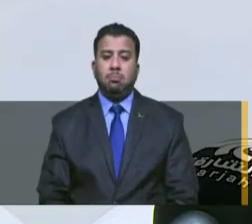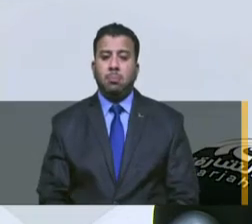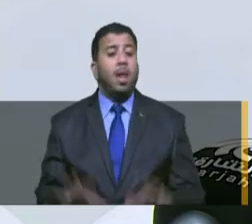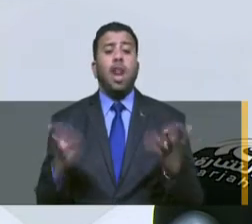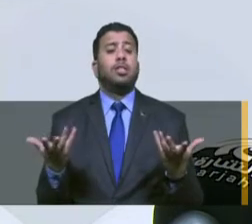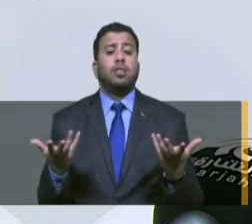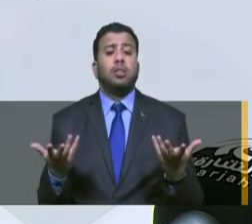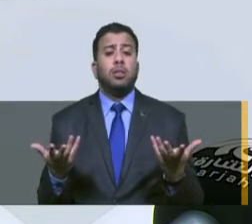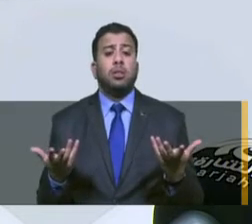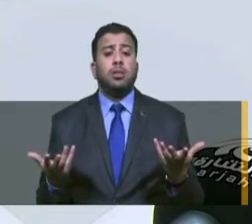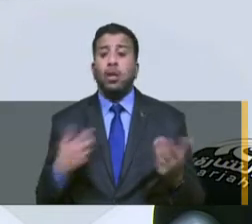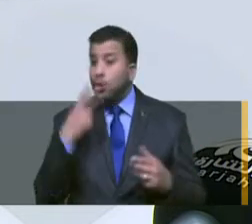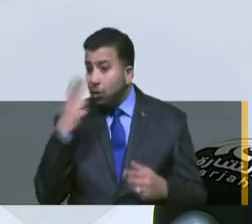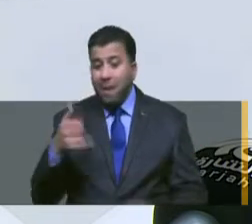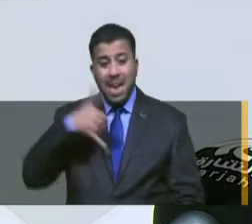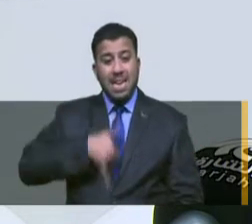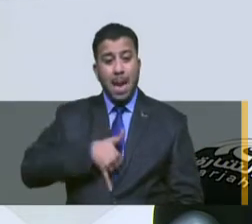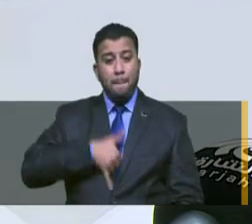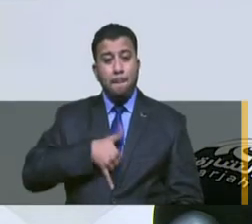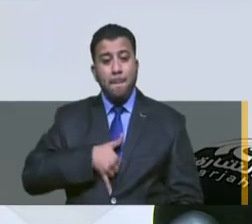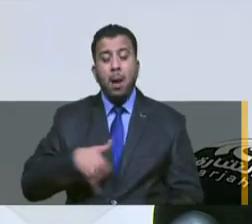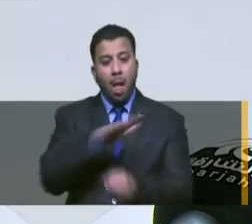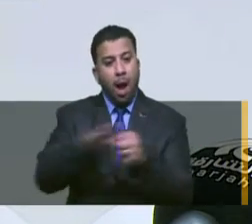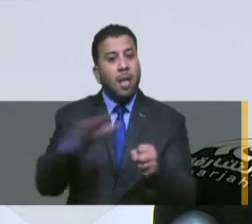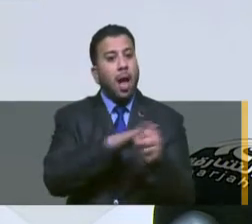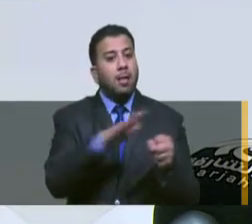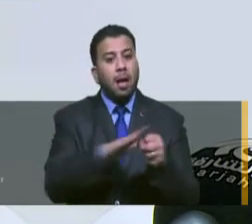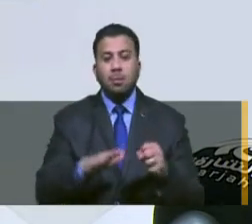ليش نشوف اليمن نقتل بعض؟ طيب نحن